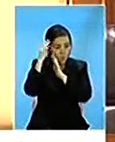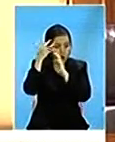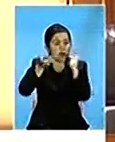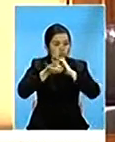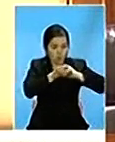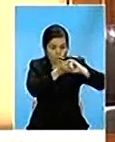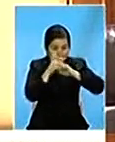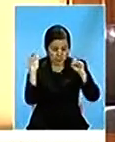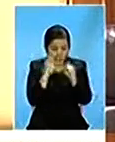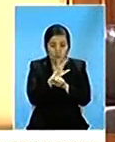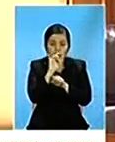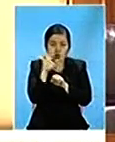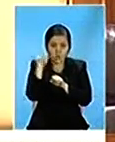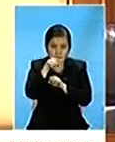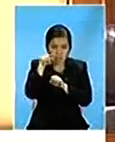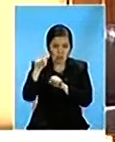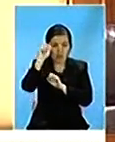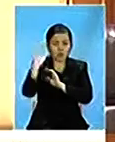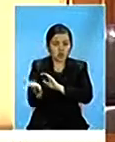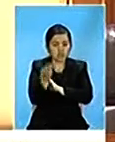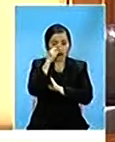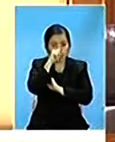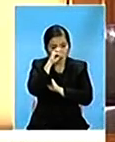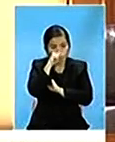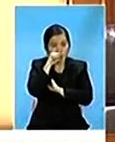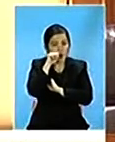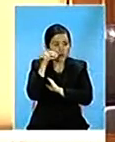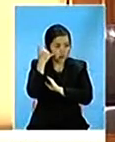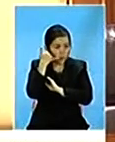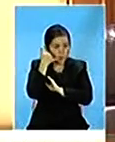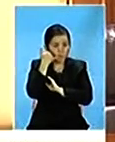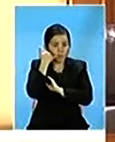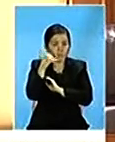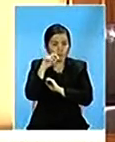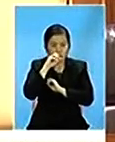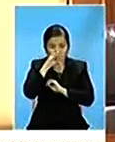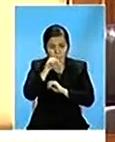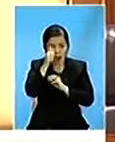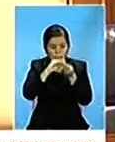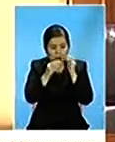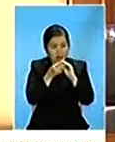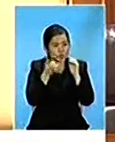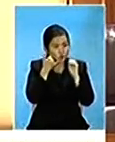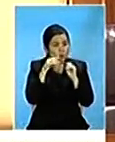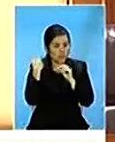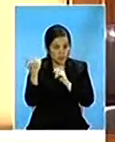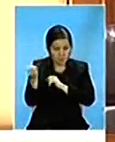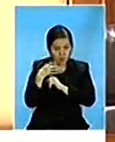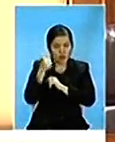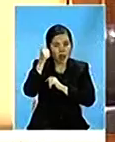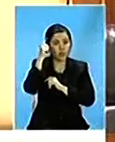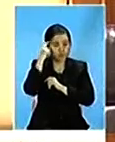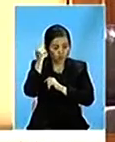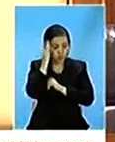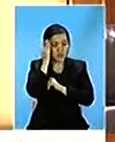บบ 100% นะครับแล้วถ้าตอนเช้าท่านจะทดสอบอีกก็โทรศัพท์ผมนะฮะมีเบอร์อยู่นะครับโทรมาหน่อยนะครับผมจะ